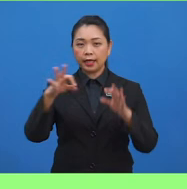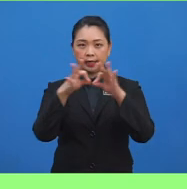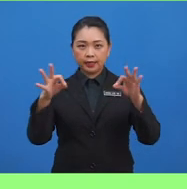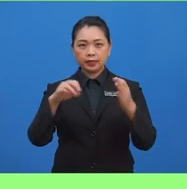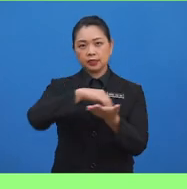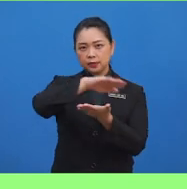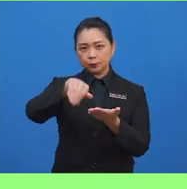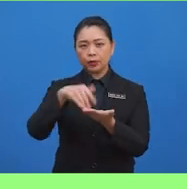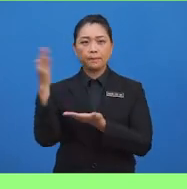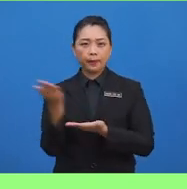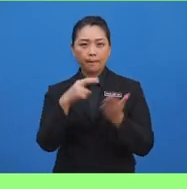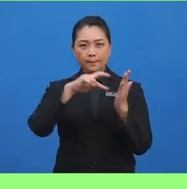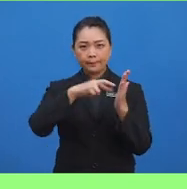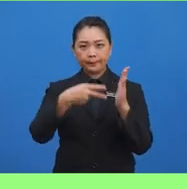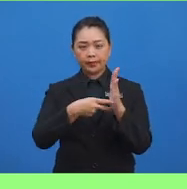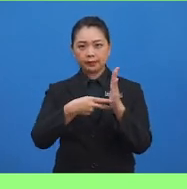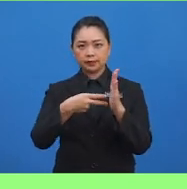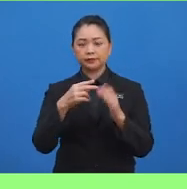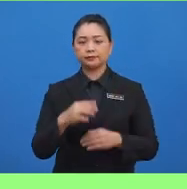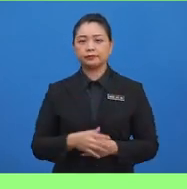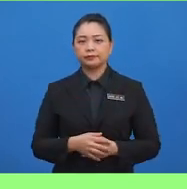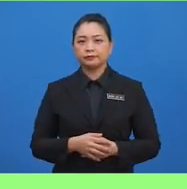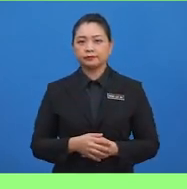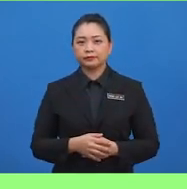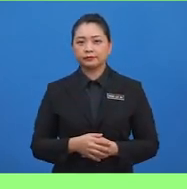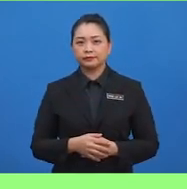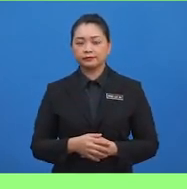membawa makna dan maksud